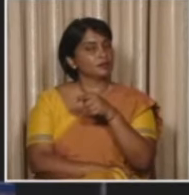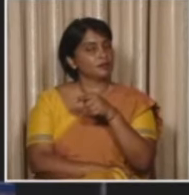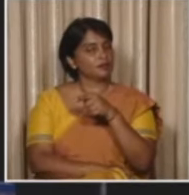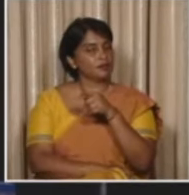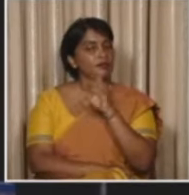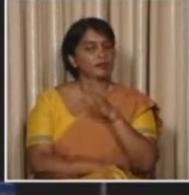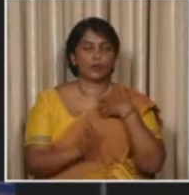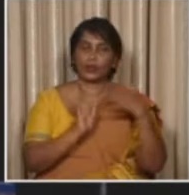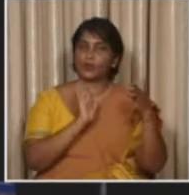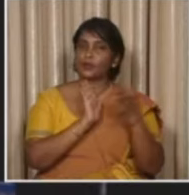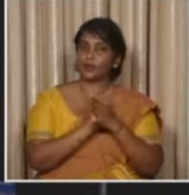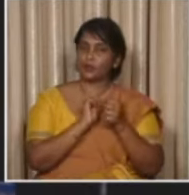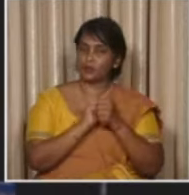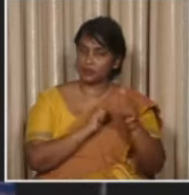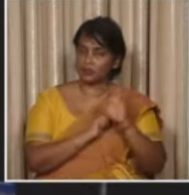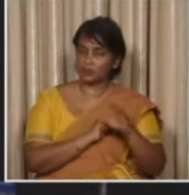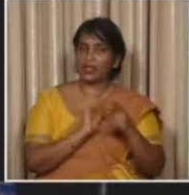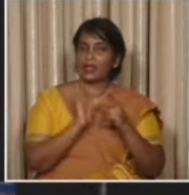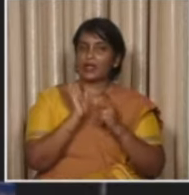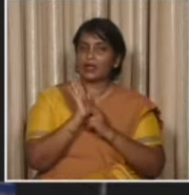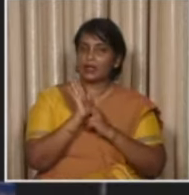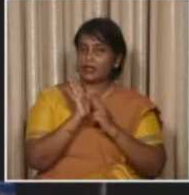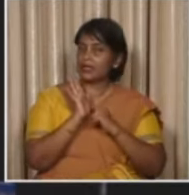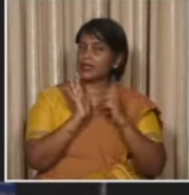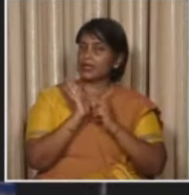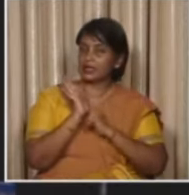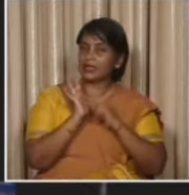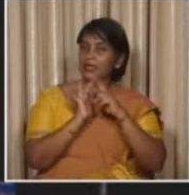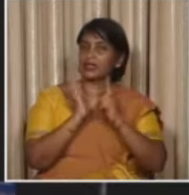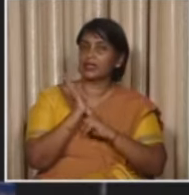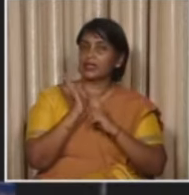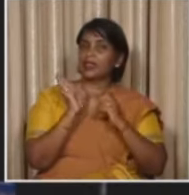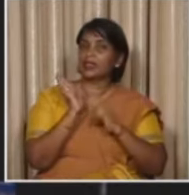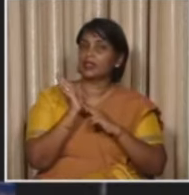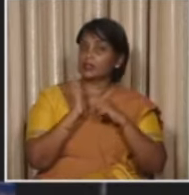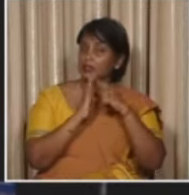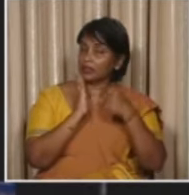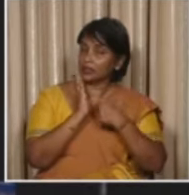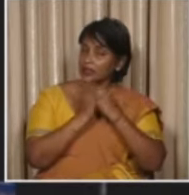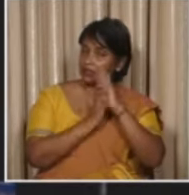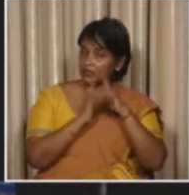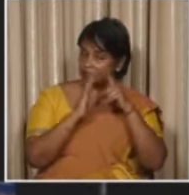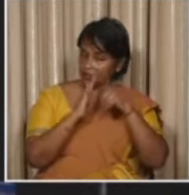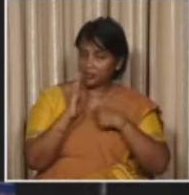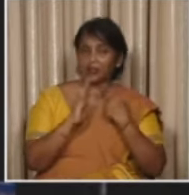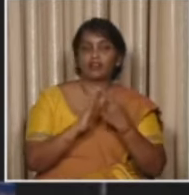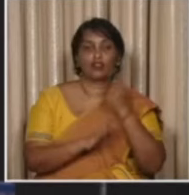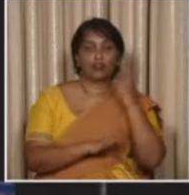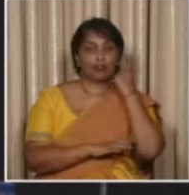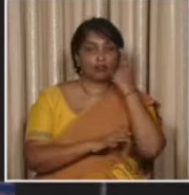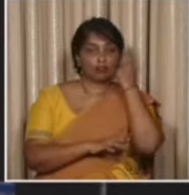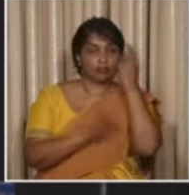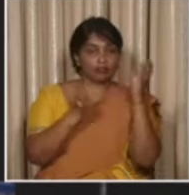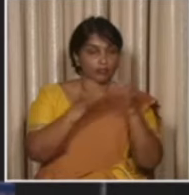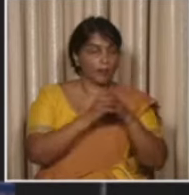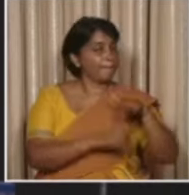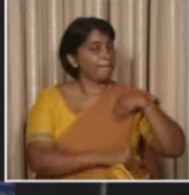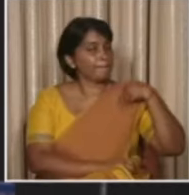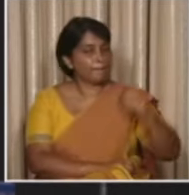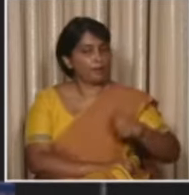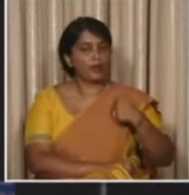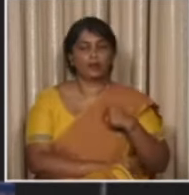സമഗ കട്ടിയുതു കല നിലാന്ത ജയവർദ്ധന ഏ വകേമ ബുദ്ധ്യാംശ പ്രധാനി